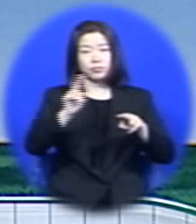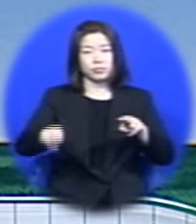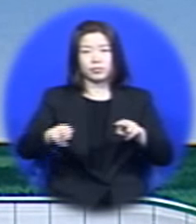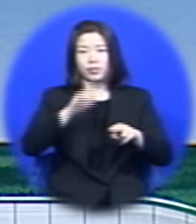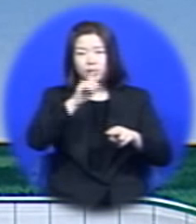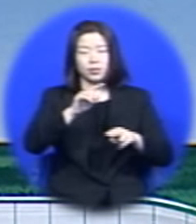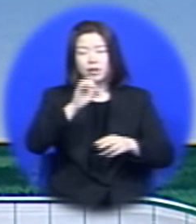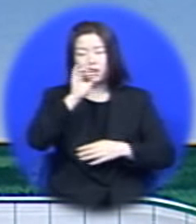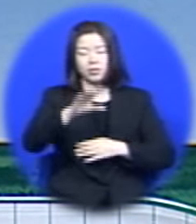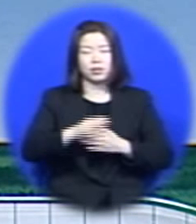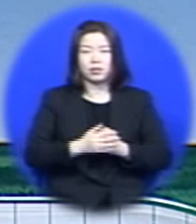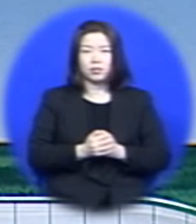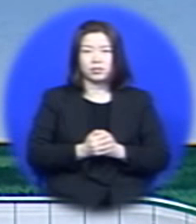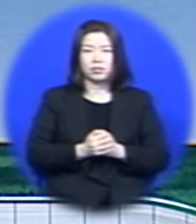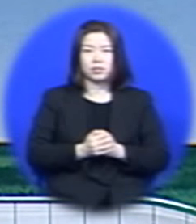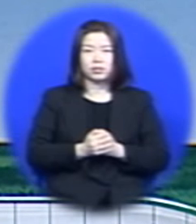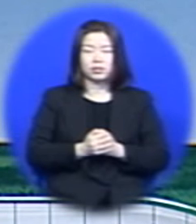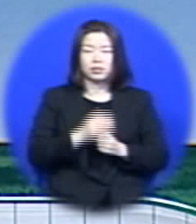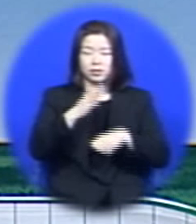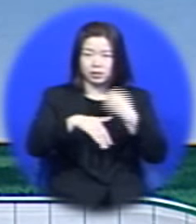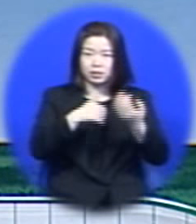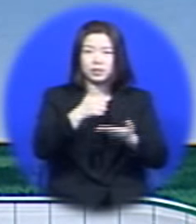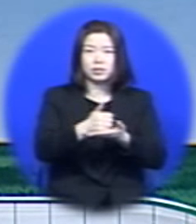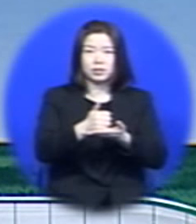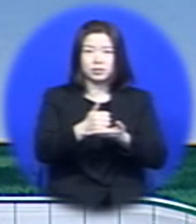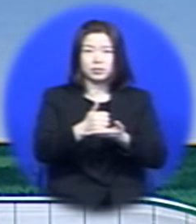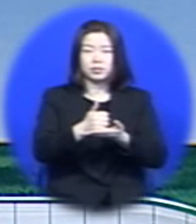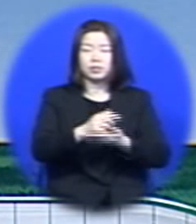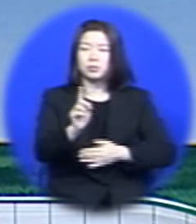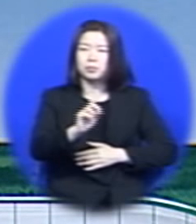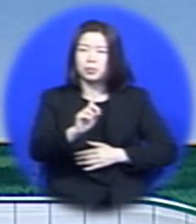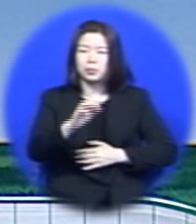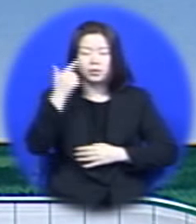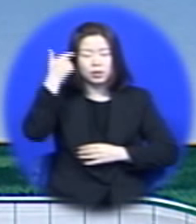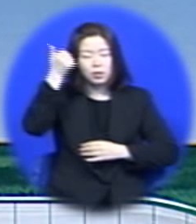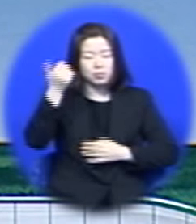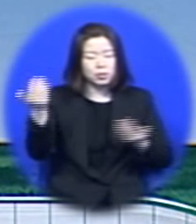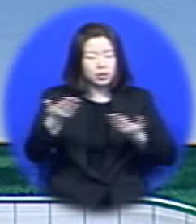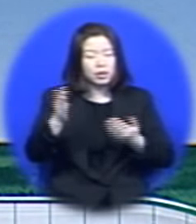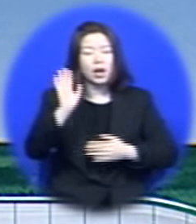안 되는 거죠. 하나님, 그럼 또 어떻게 목회해요?